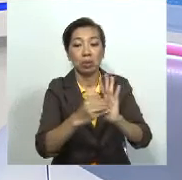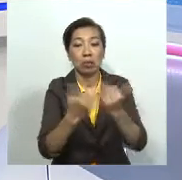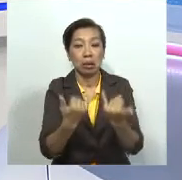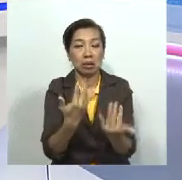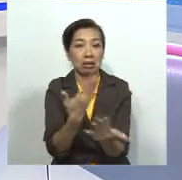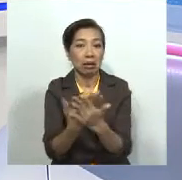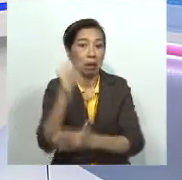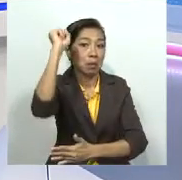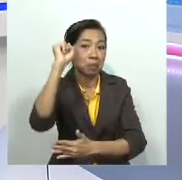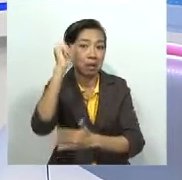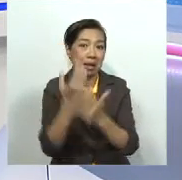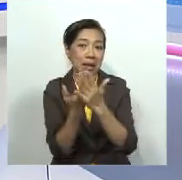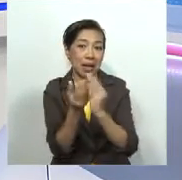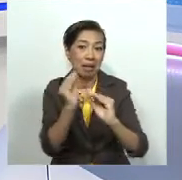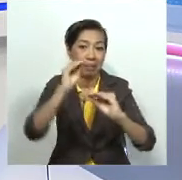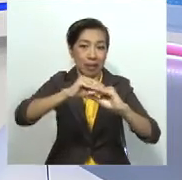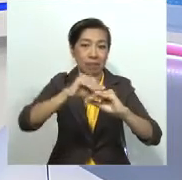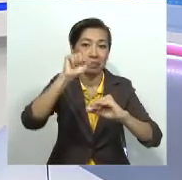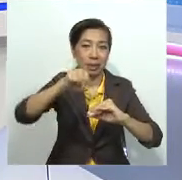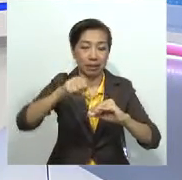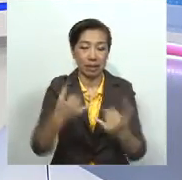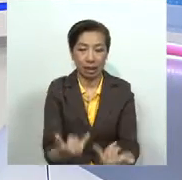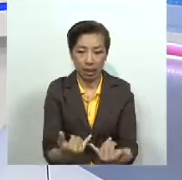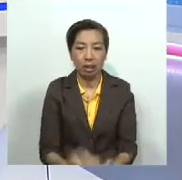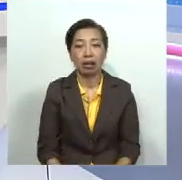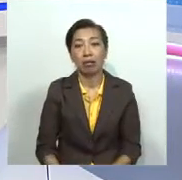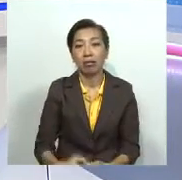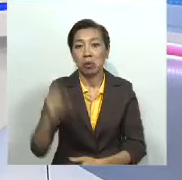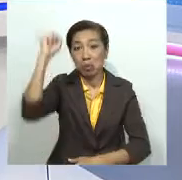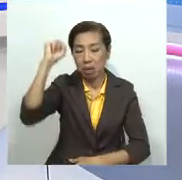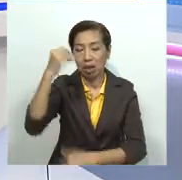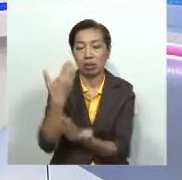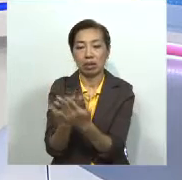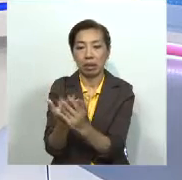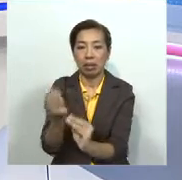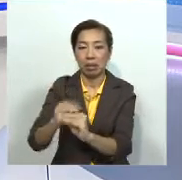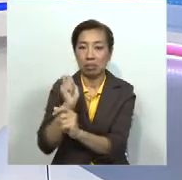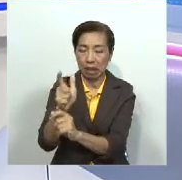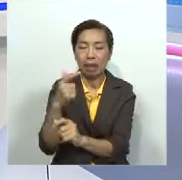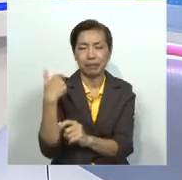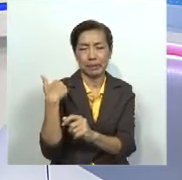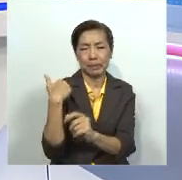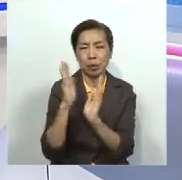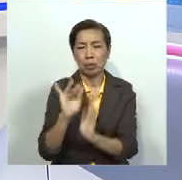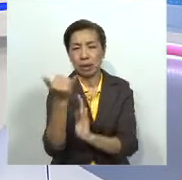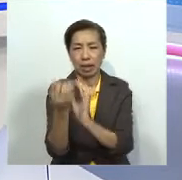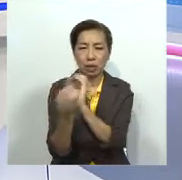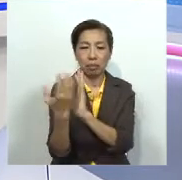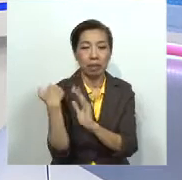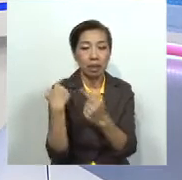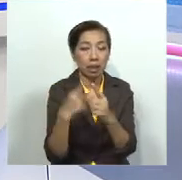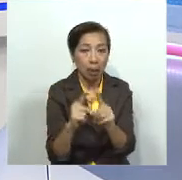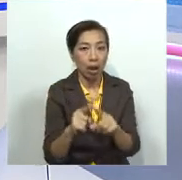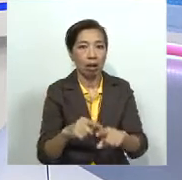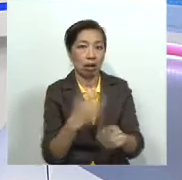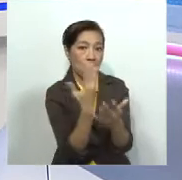จ่ายค่ารถโดยสารของขสมกเพิ่มขึ้นนะคะค่ารถโดยสารบางคนก็อาจจะมีบ่นบ้างนะคะ แต่เขาบอกว่าจะขึ้นเป็น